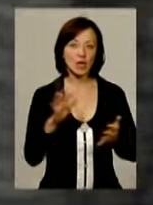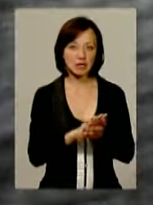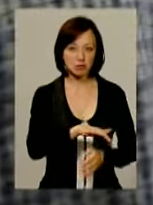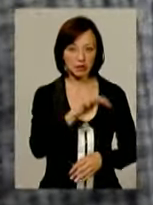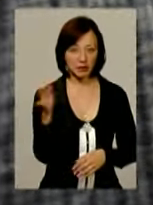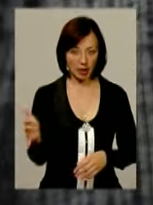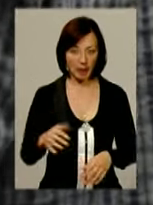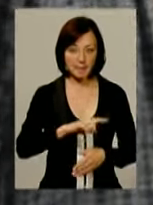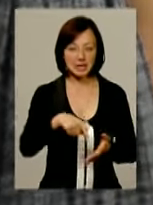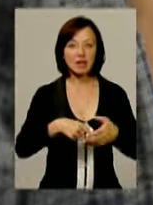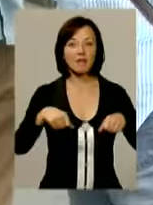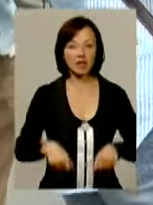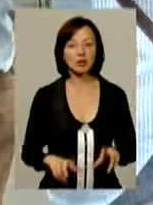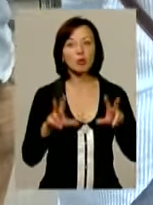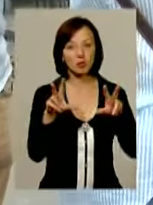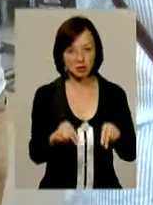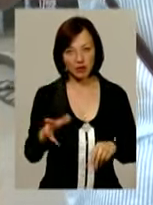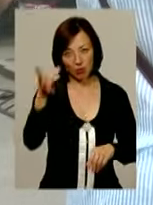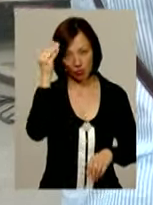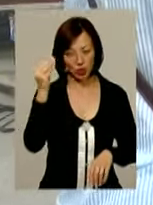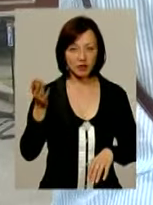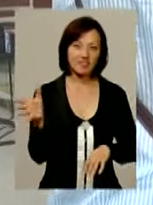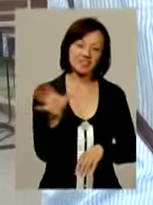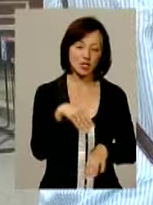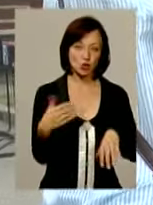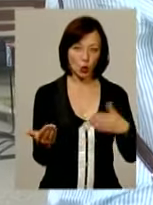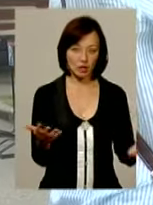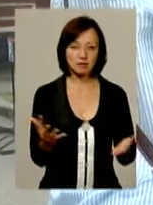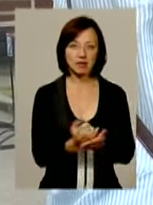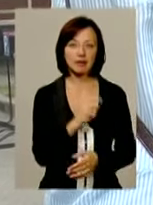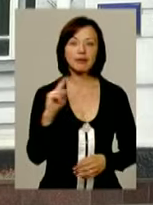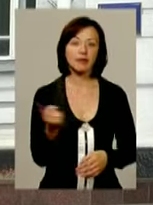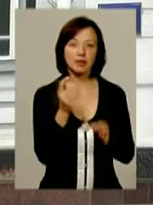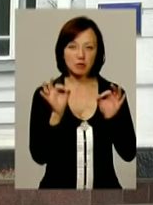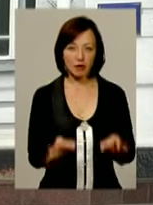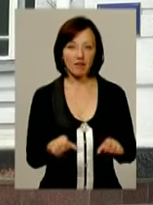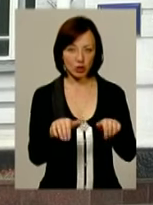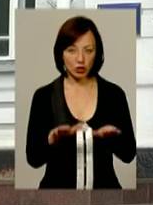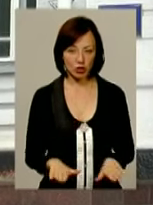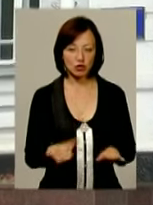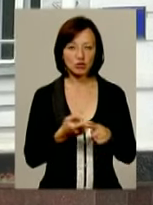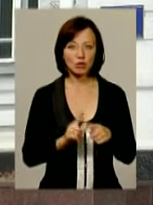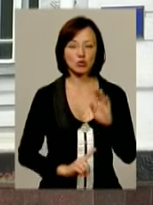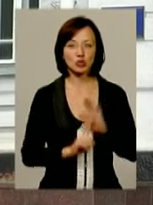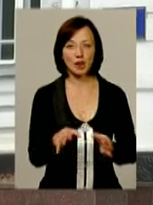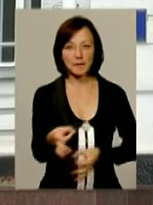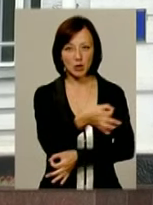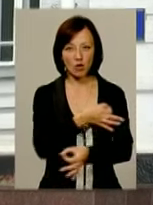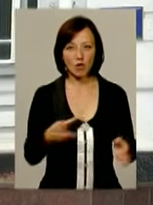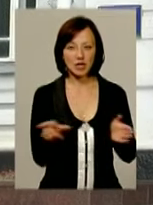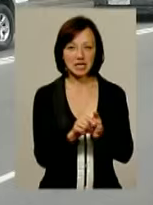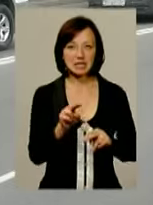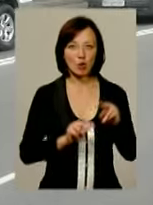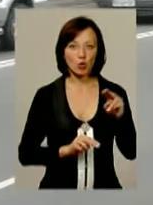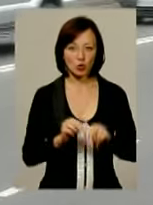Тим часом міські чиновники пообіцяли врахувати думки всіх сторін і знайти єдине правильне рішення. Тому вже розпочали переговори із забудовником.